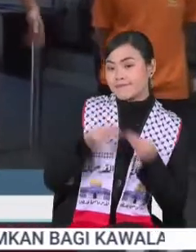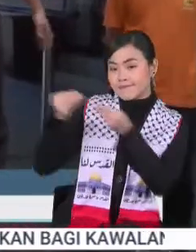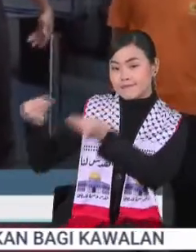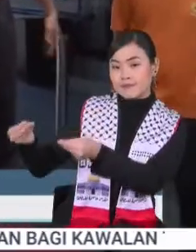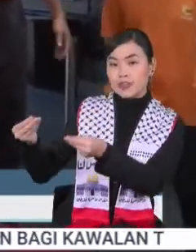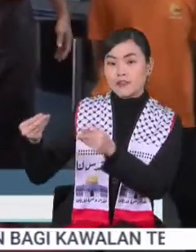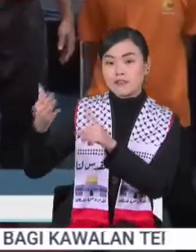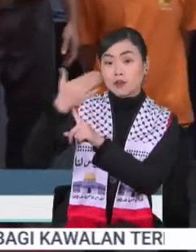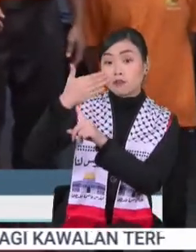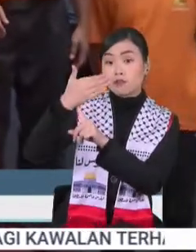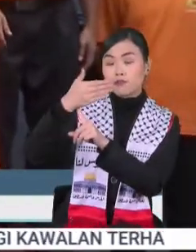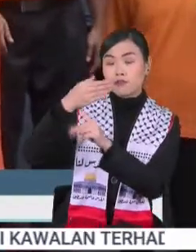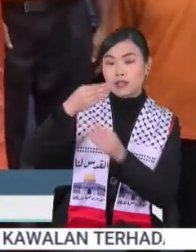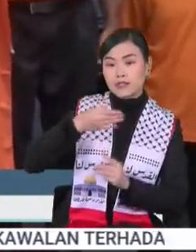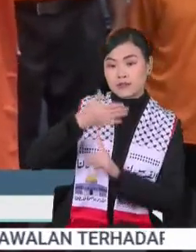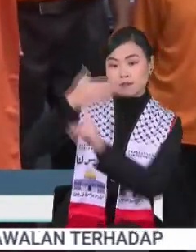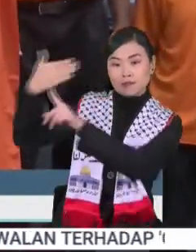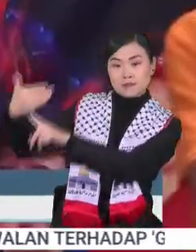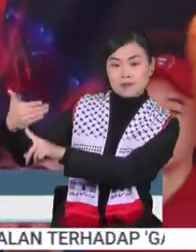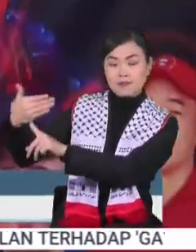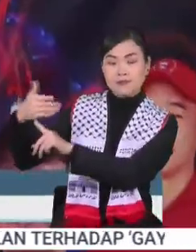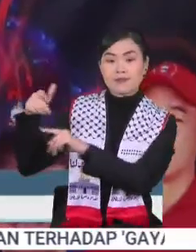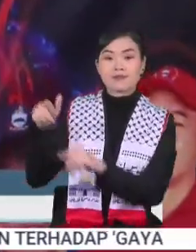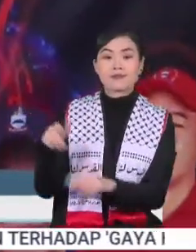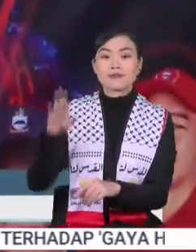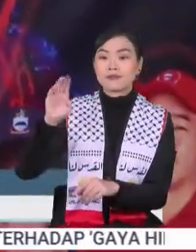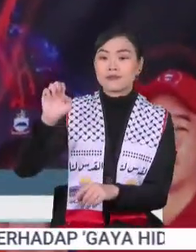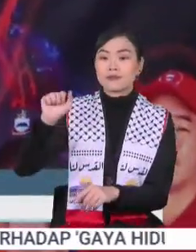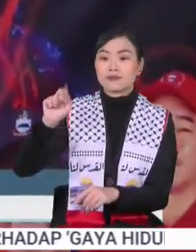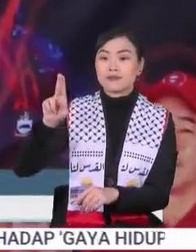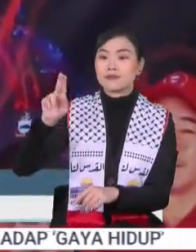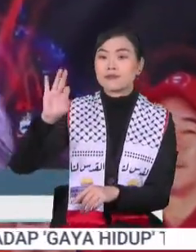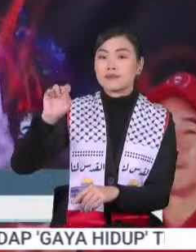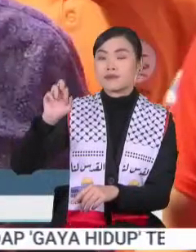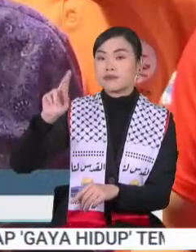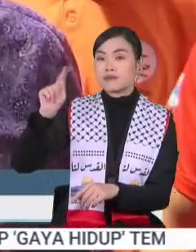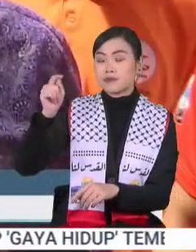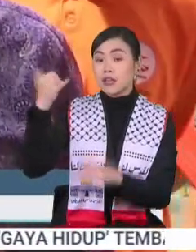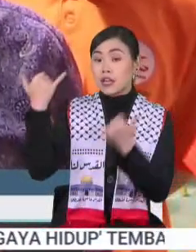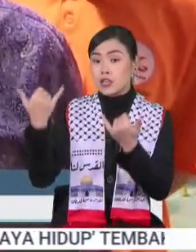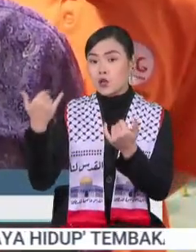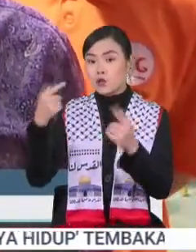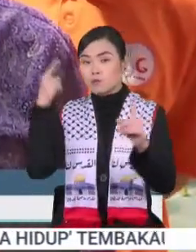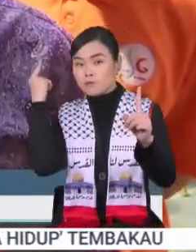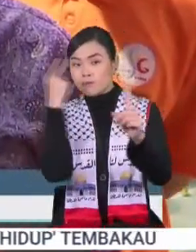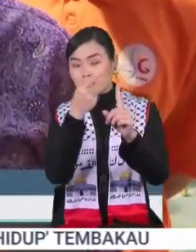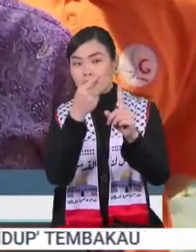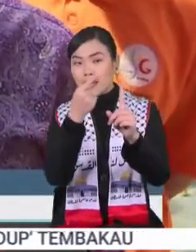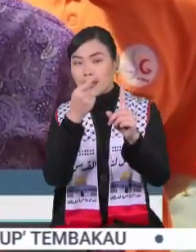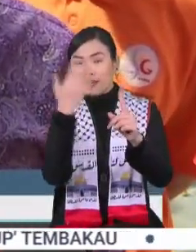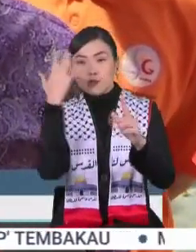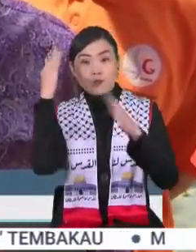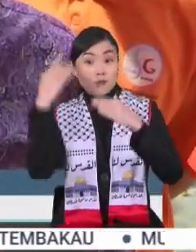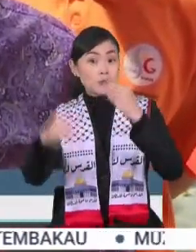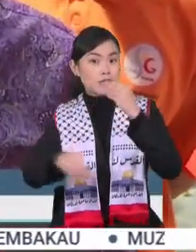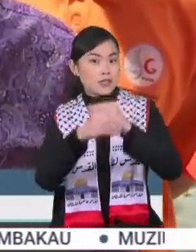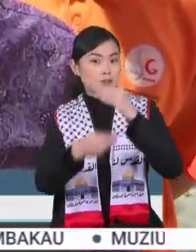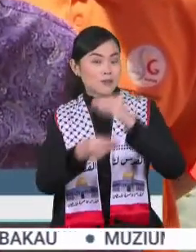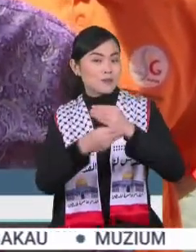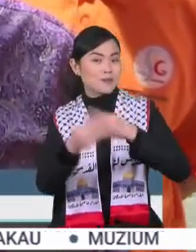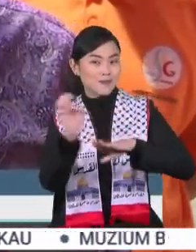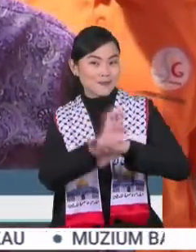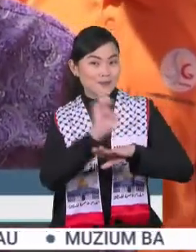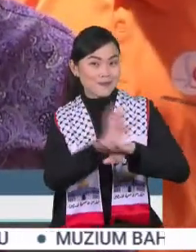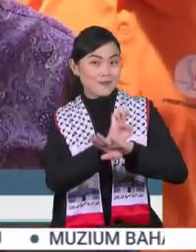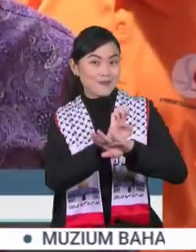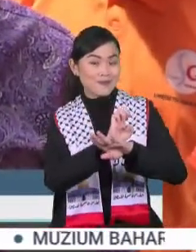Saga daerah B di B kita target sekurang-kurang kita menambah emas yang kita ada kalau